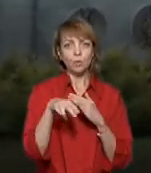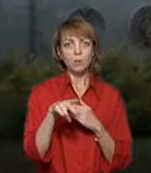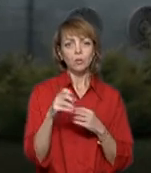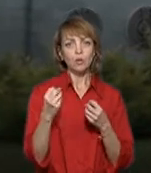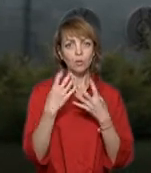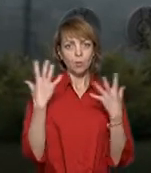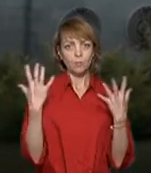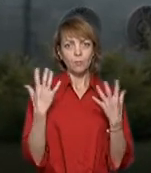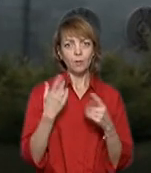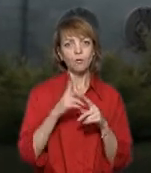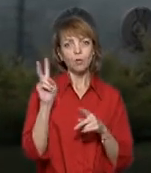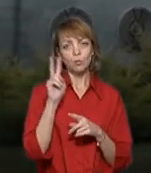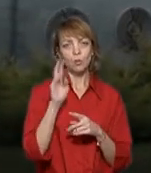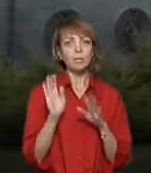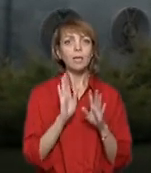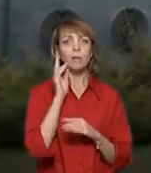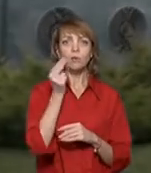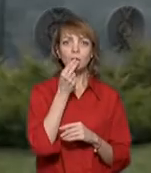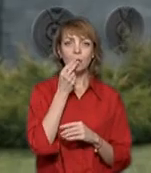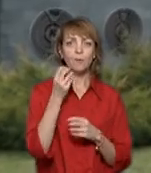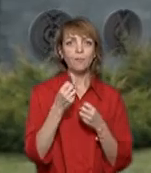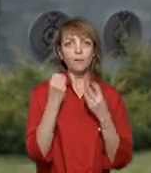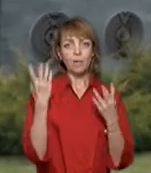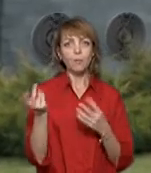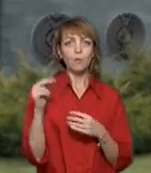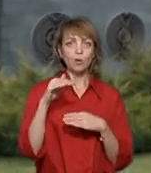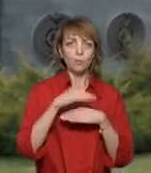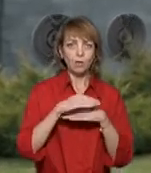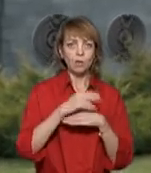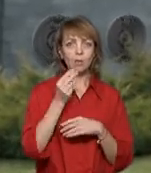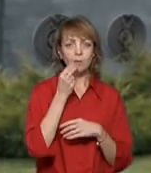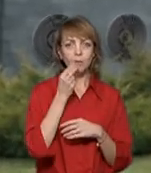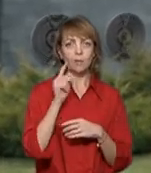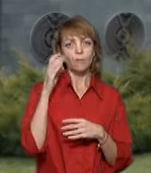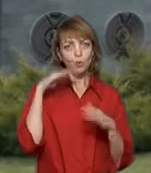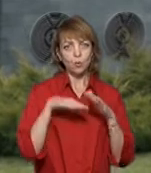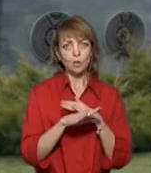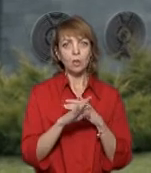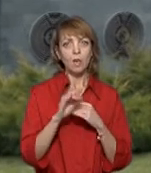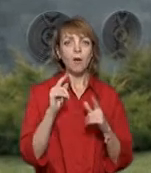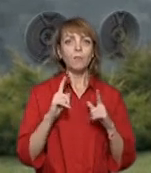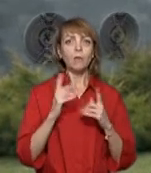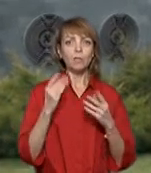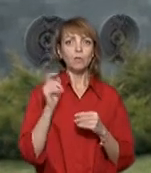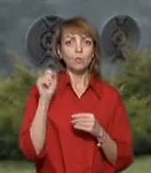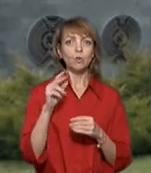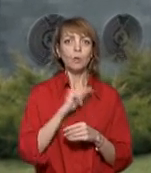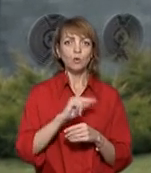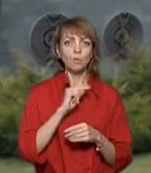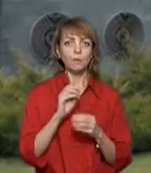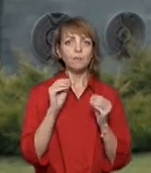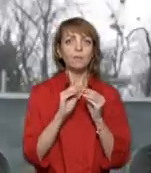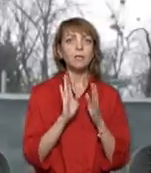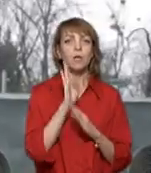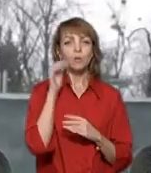вони виходять десь у другій. Зранку їдять, вдень, приходять ввечері, їдять та вночі. А у вихідні вони можуть працювати від